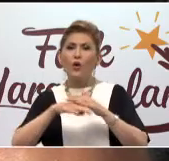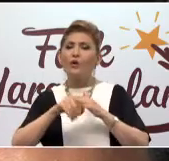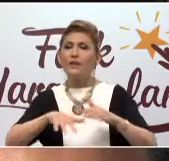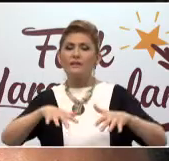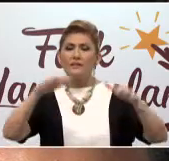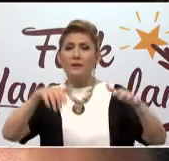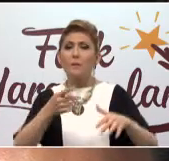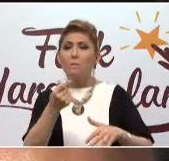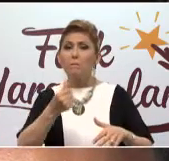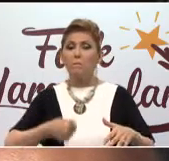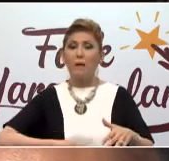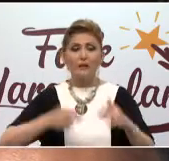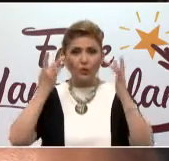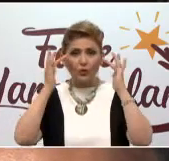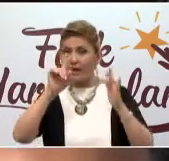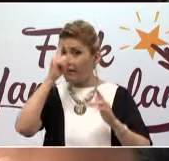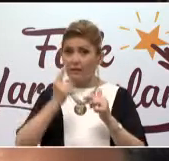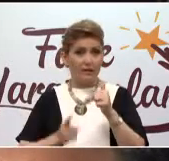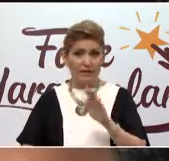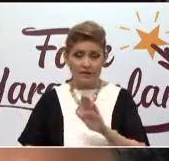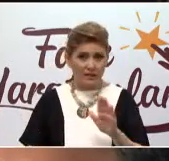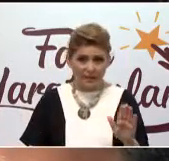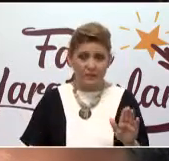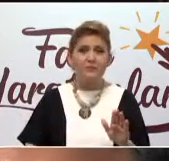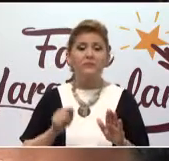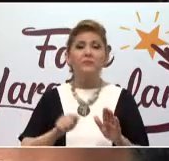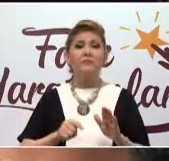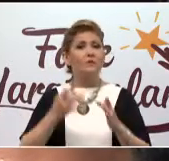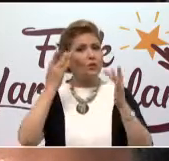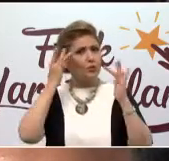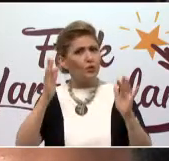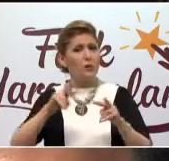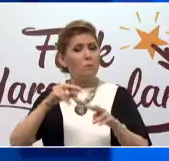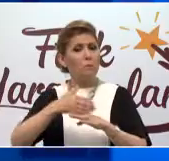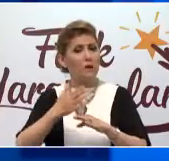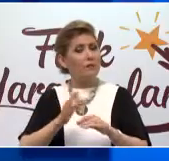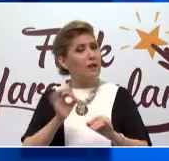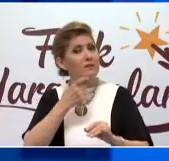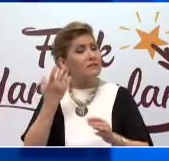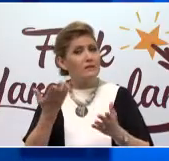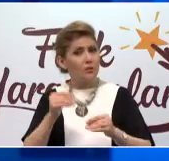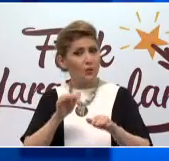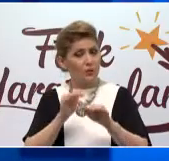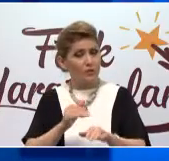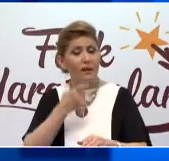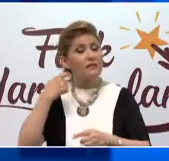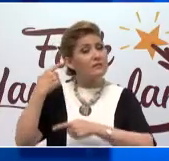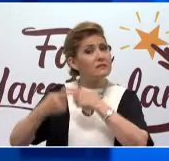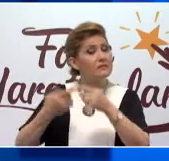maddi kültürel unsurlardan oluşmuyor. Somut olmayan kültürel mirasımızı da koruyoruz.